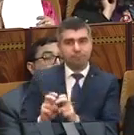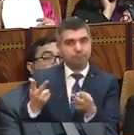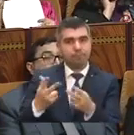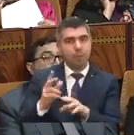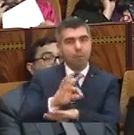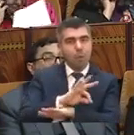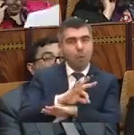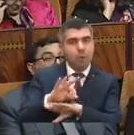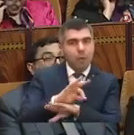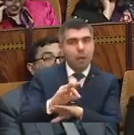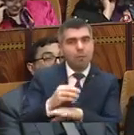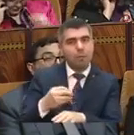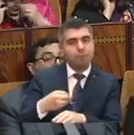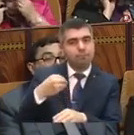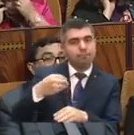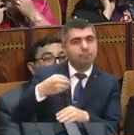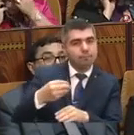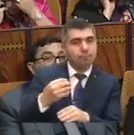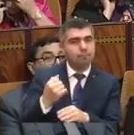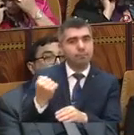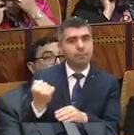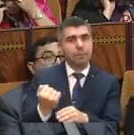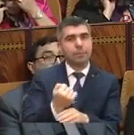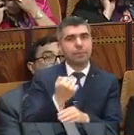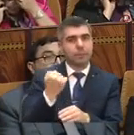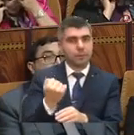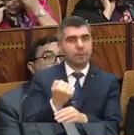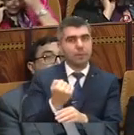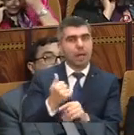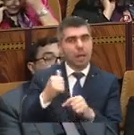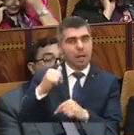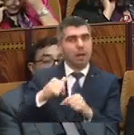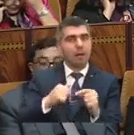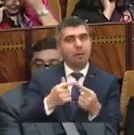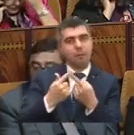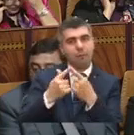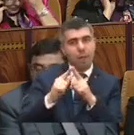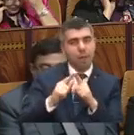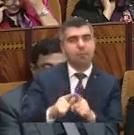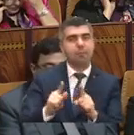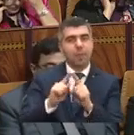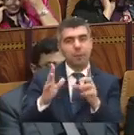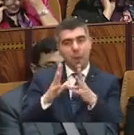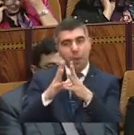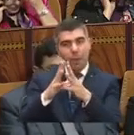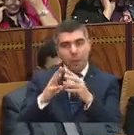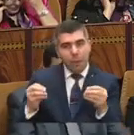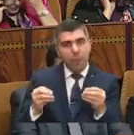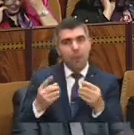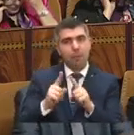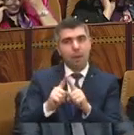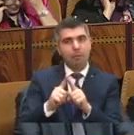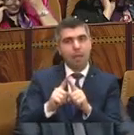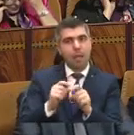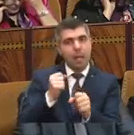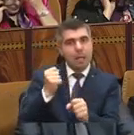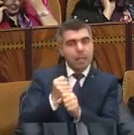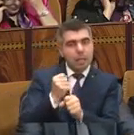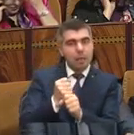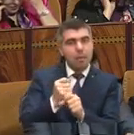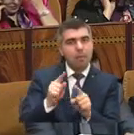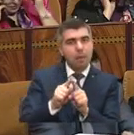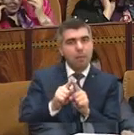وتعثر في هياكل بعض المراكز، كما ان هناك غياب الاليات ووسائل العمل